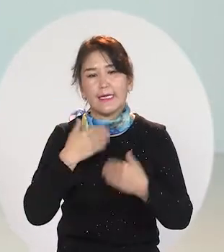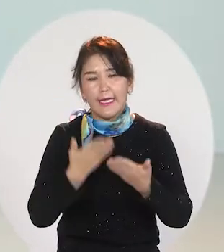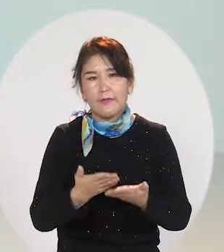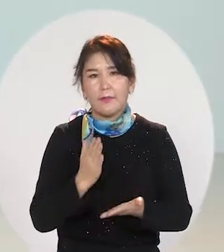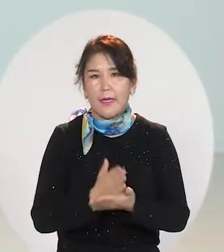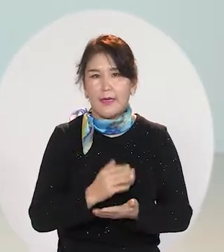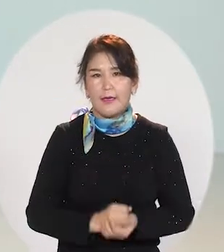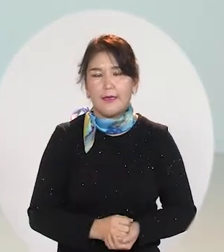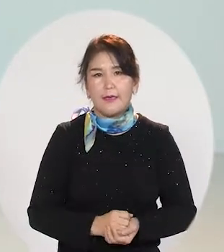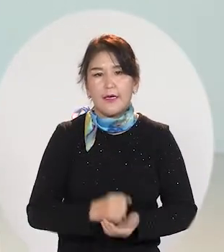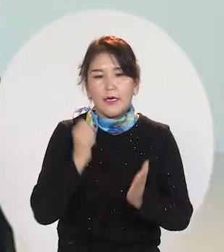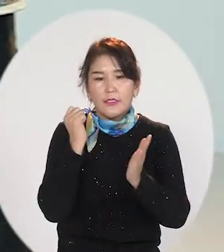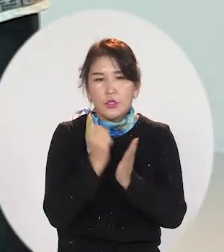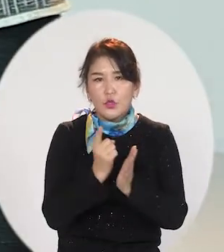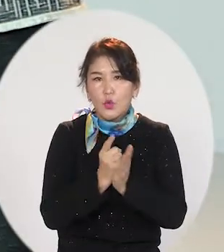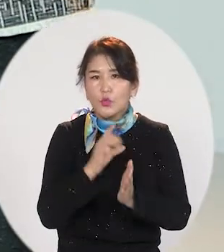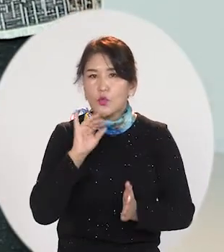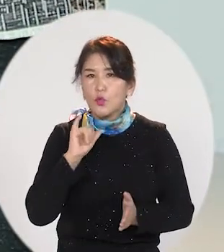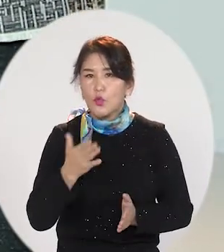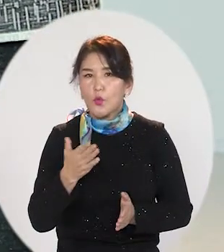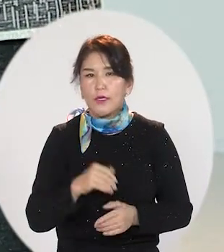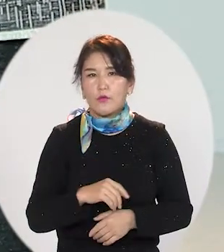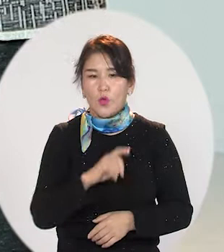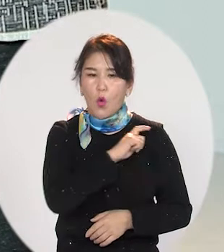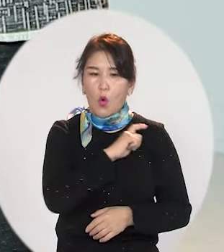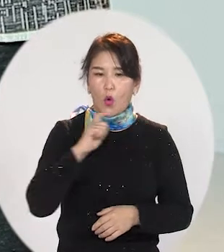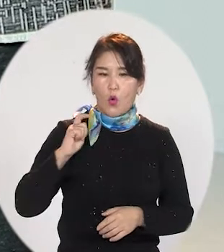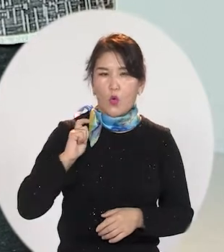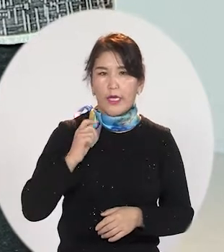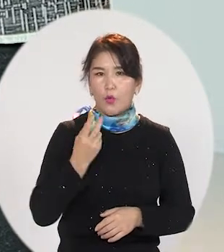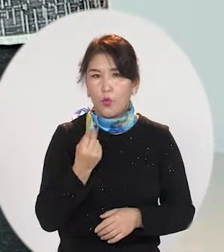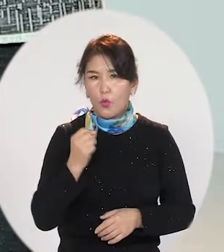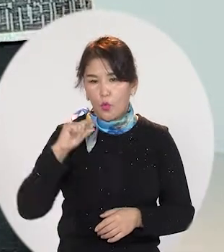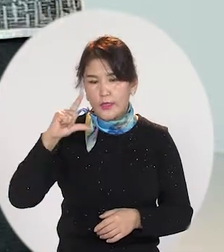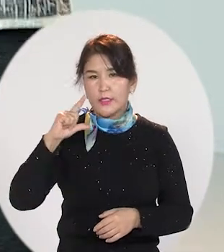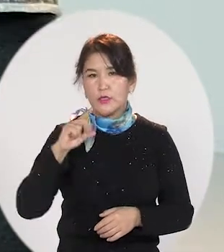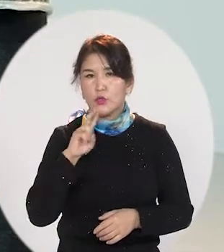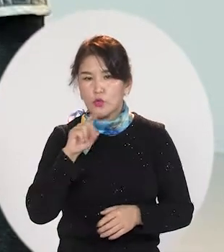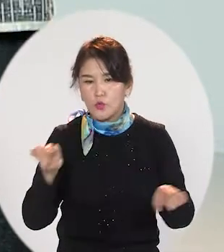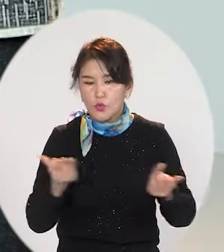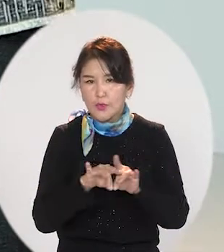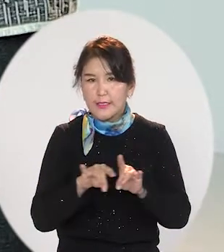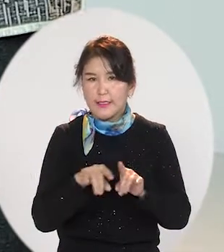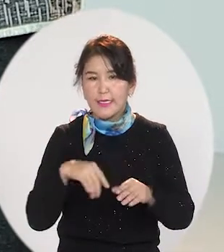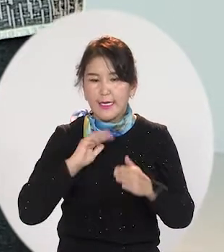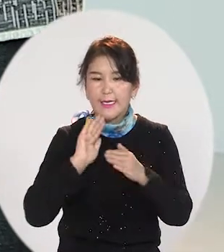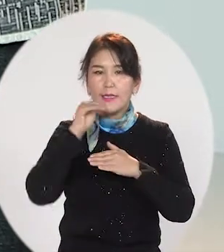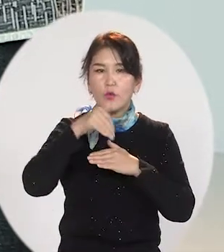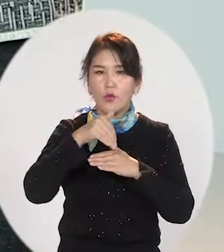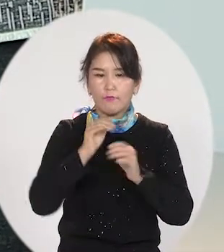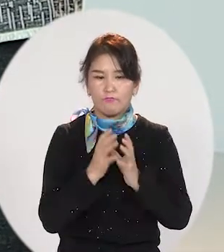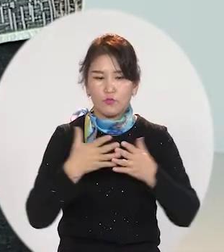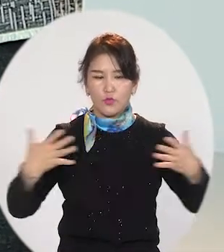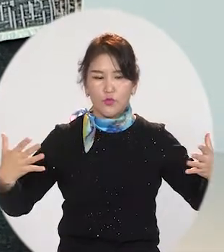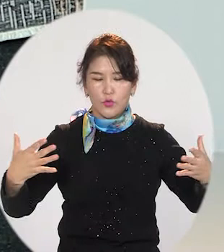зүйлс дотор бас нэг чухал зүйл нь юу вэ гэхээр яг нэг хувийн үнэт зүйлсээсээ арай илүү өргөн хүрээнт зүйлсийг харж эхэлж байгаа гэж